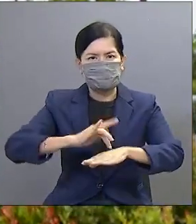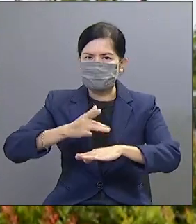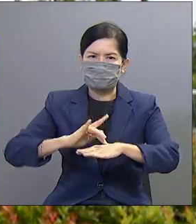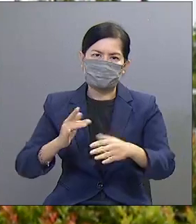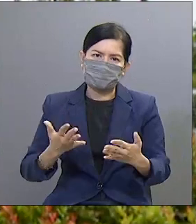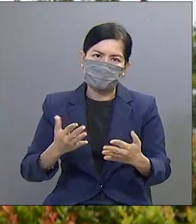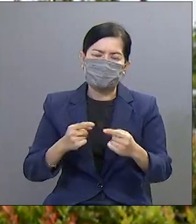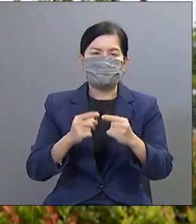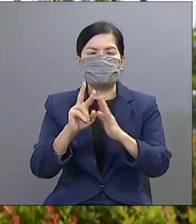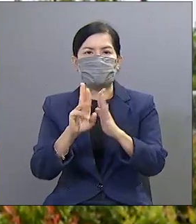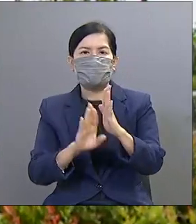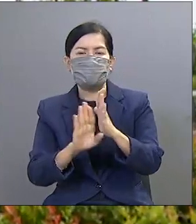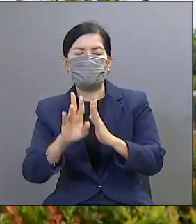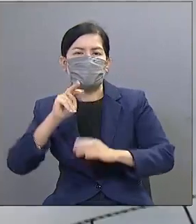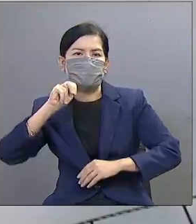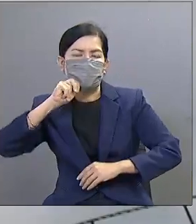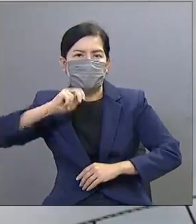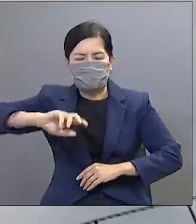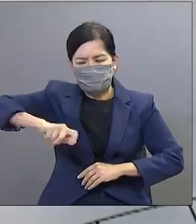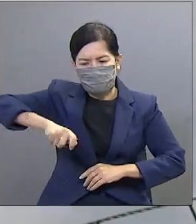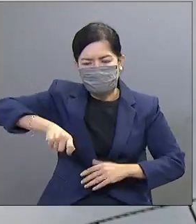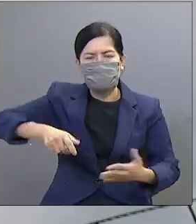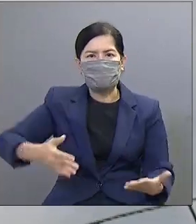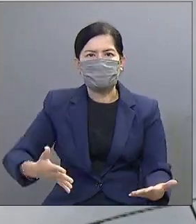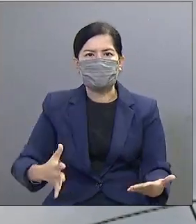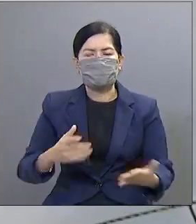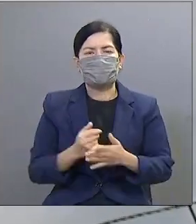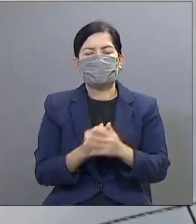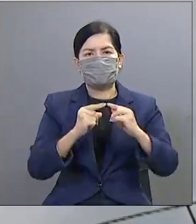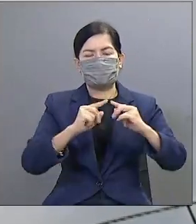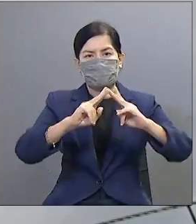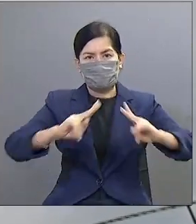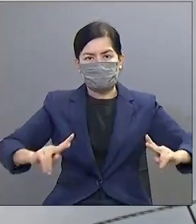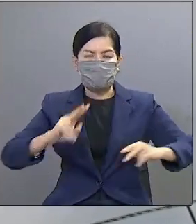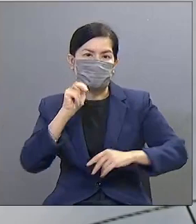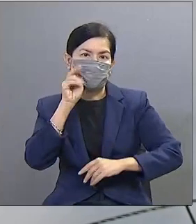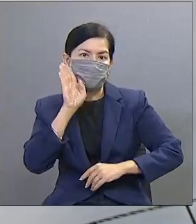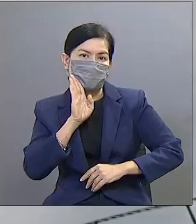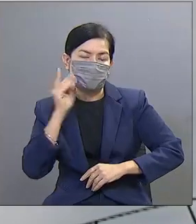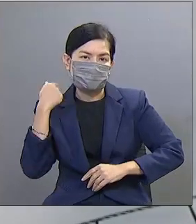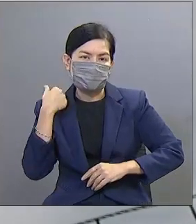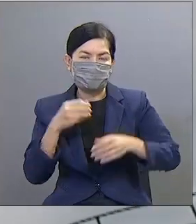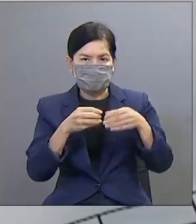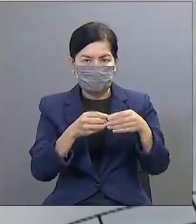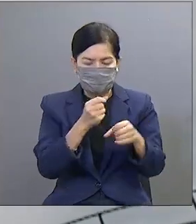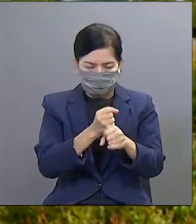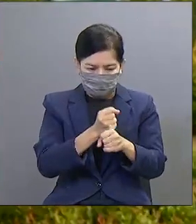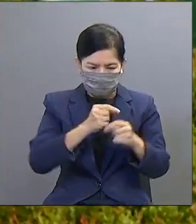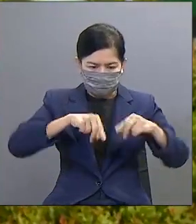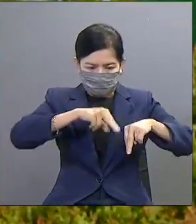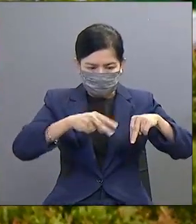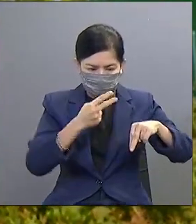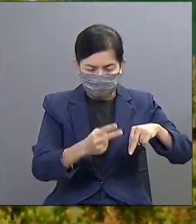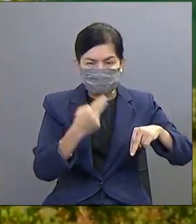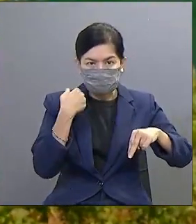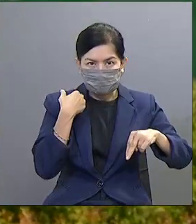ประทานก็เข้าไมถึงกมทัพยกรน้มาดาน ได้ส่งเจ้าที่มาสำรวจแลงนำใต้ดินประกติว่าพบร